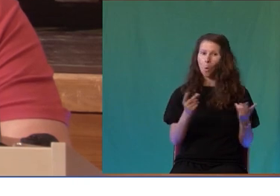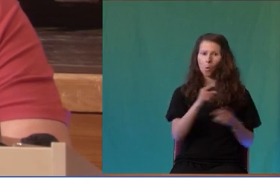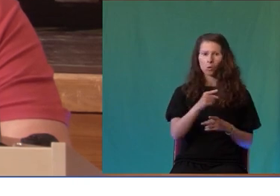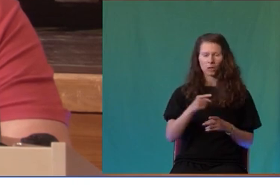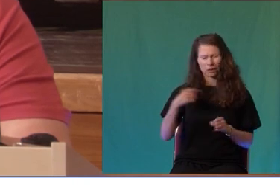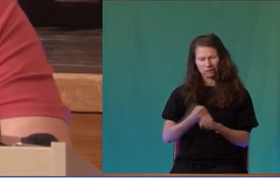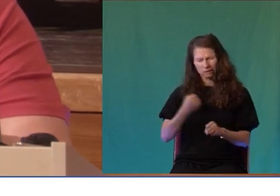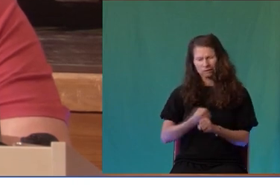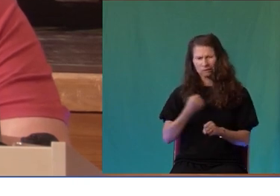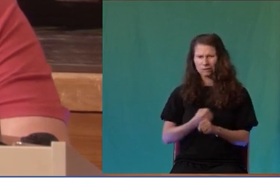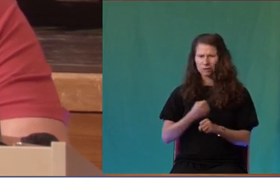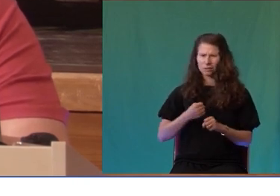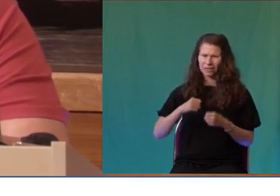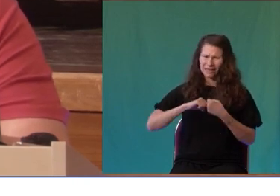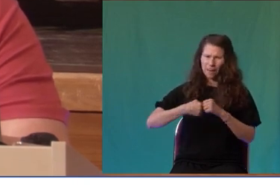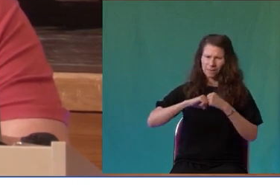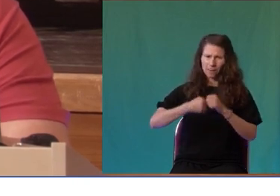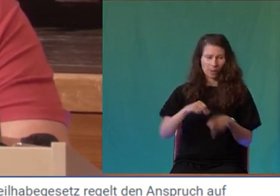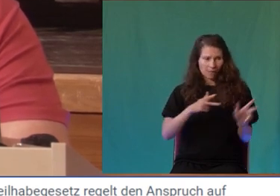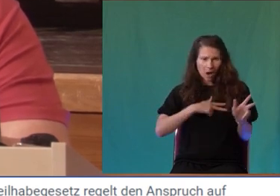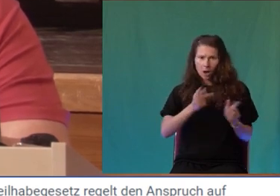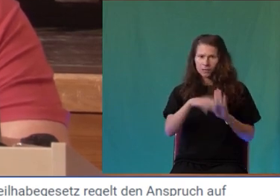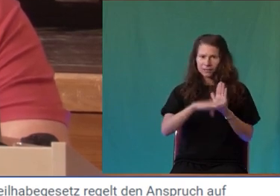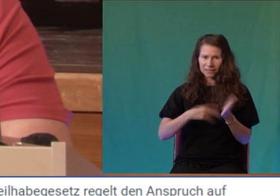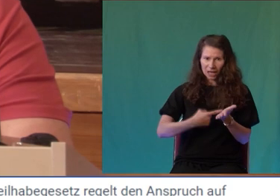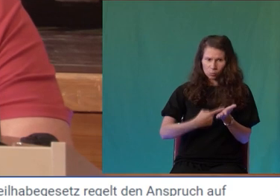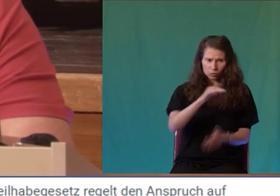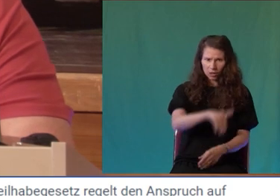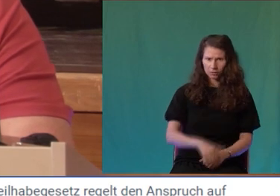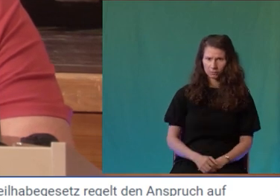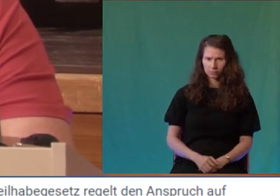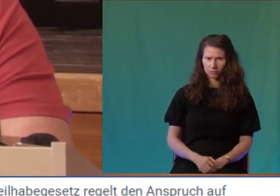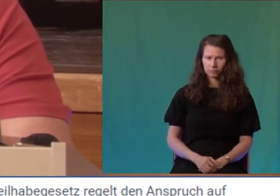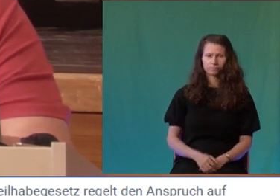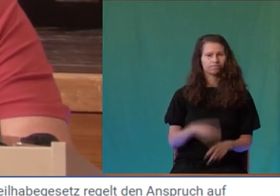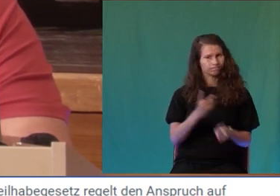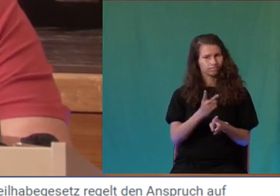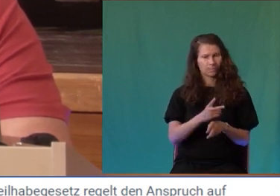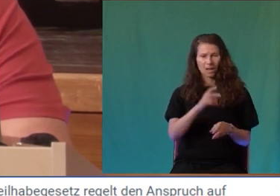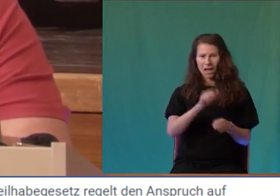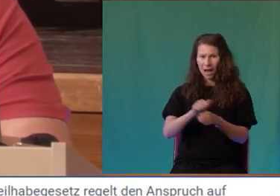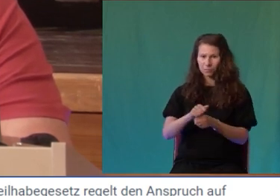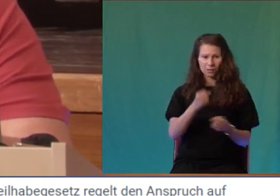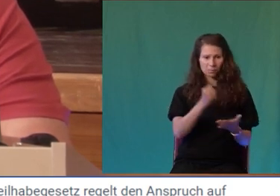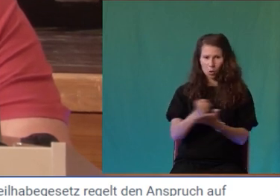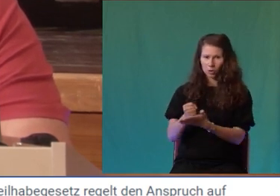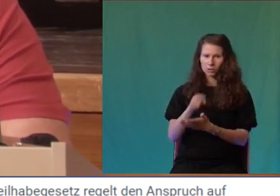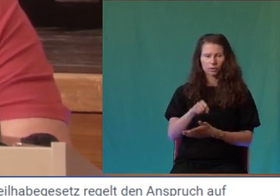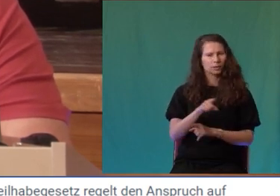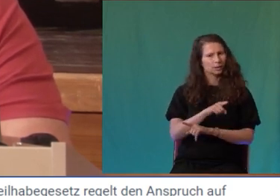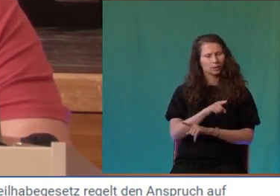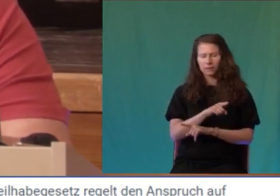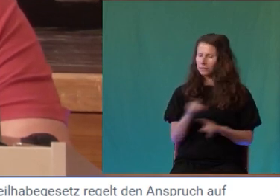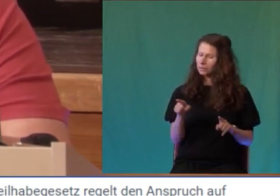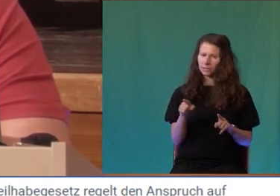diese erkämpfen obwohl sie ein gesetzlichen Anspruch darauf haben noch immer sind Ämter und Behörden nicht zufriedenstellen in der Lage